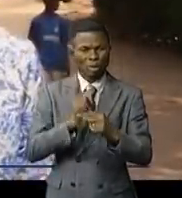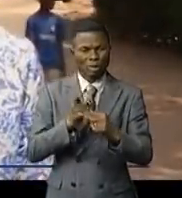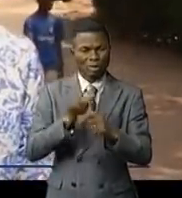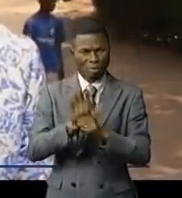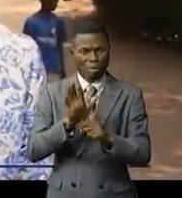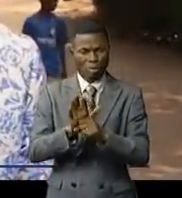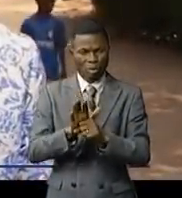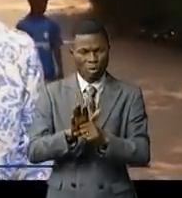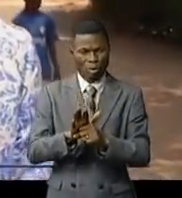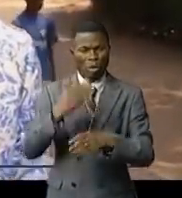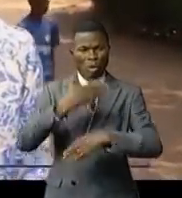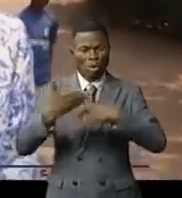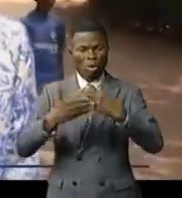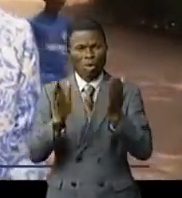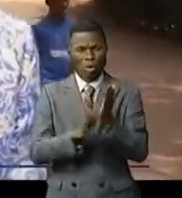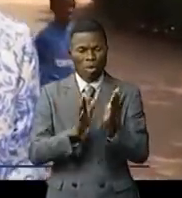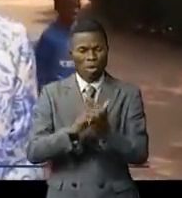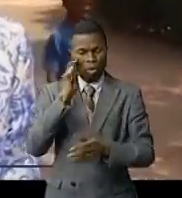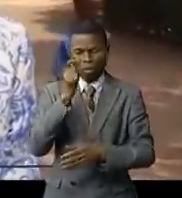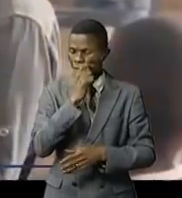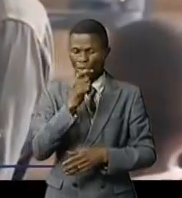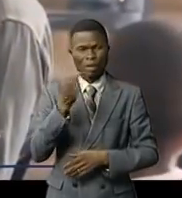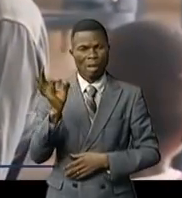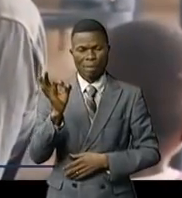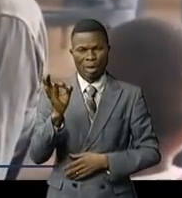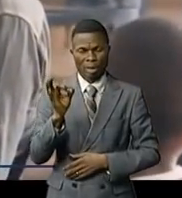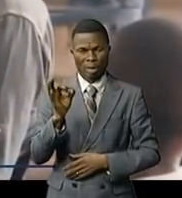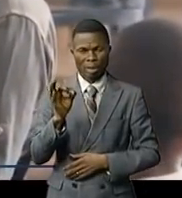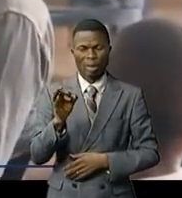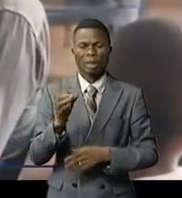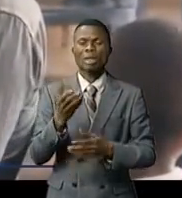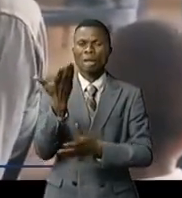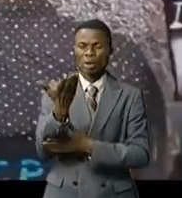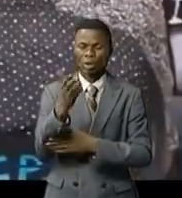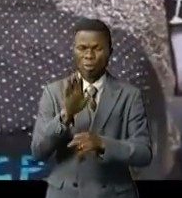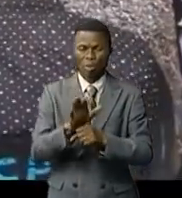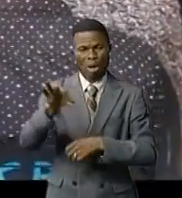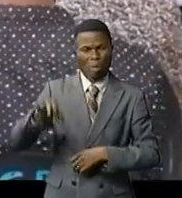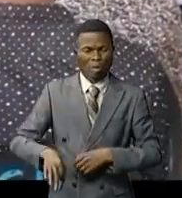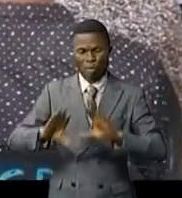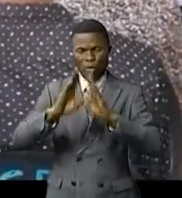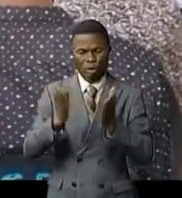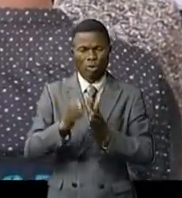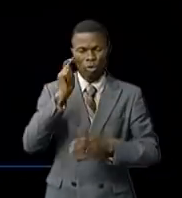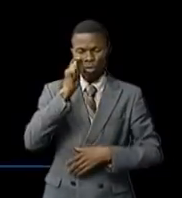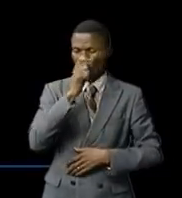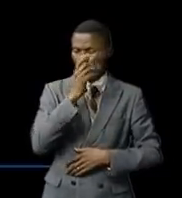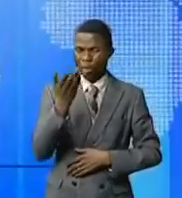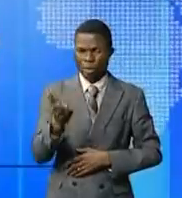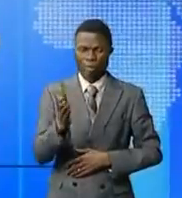nous construire une école pour les enfants malvoyants. La nécessité s'impose pour le bien-être de cette catégorie des